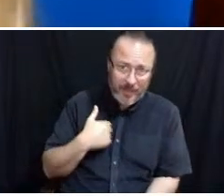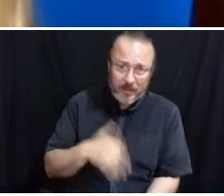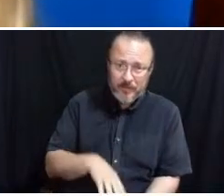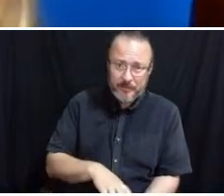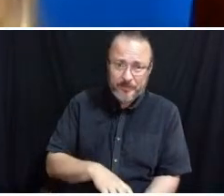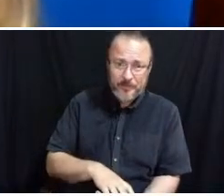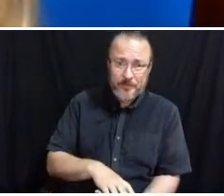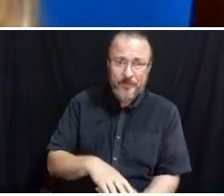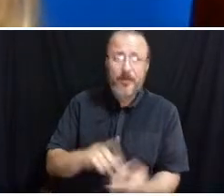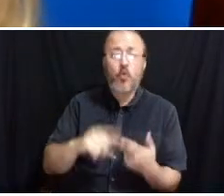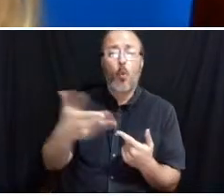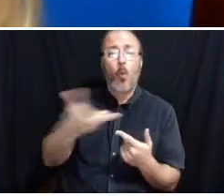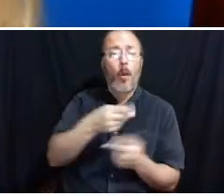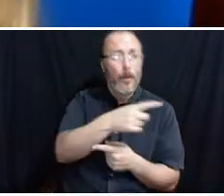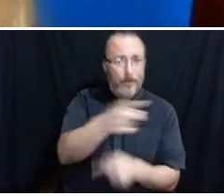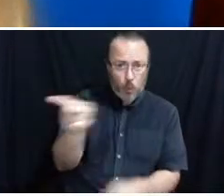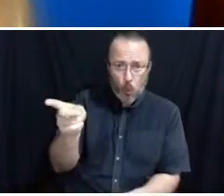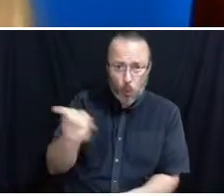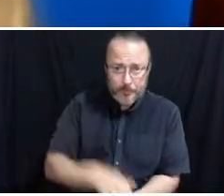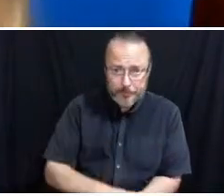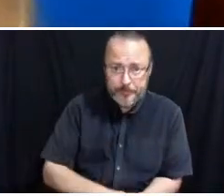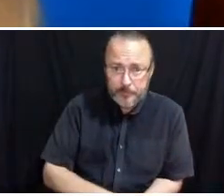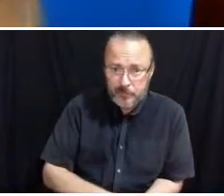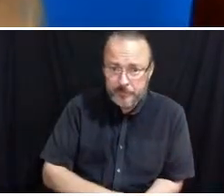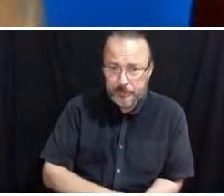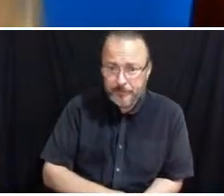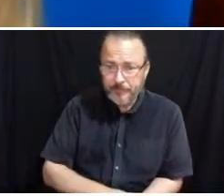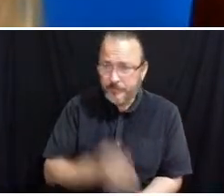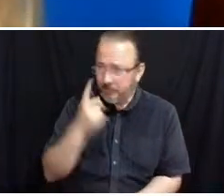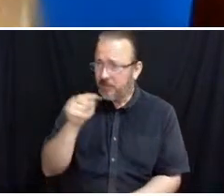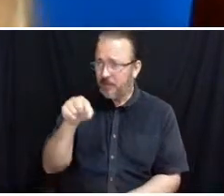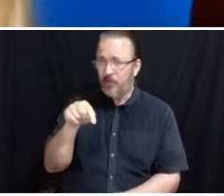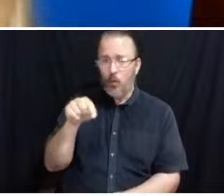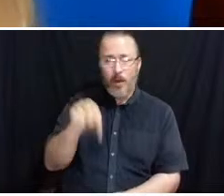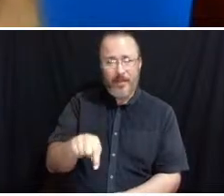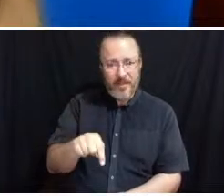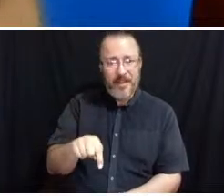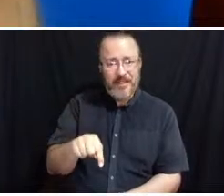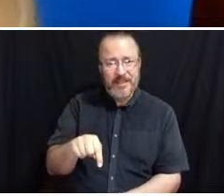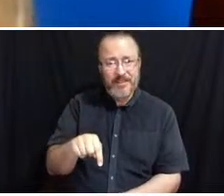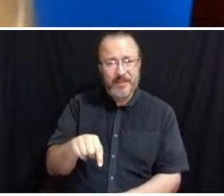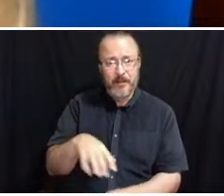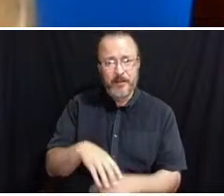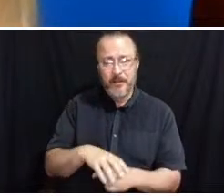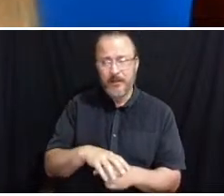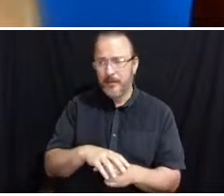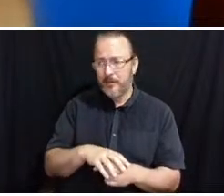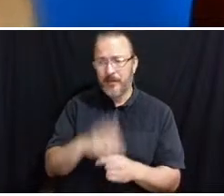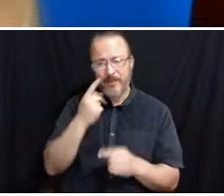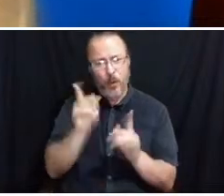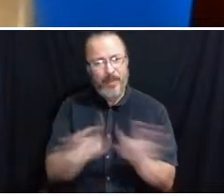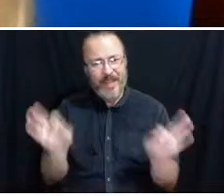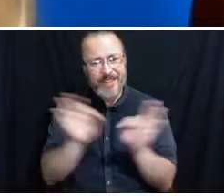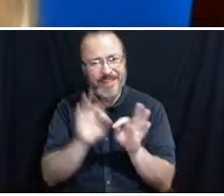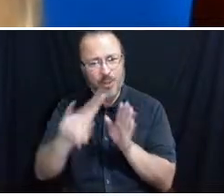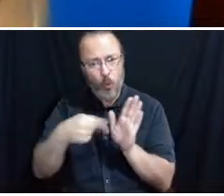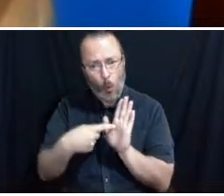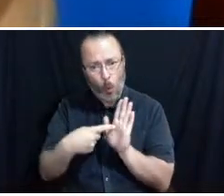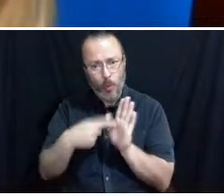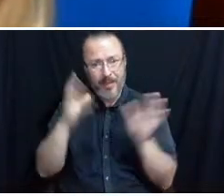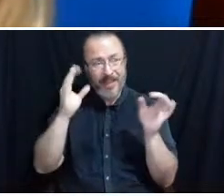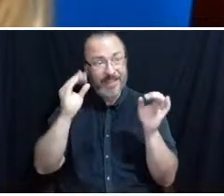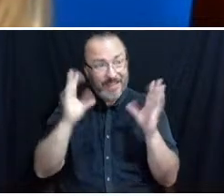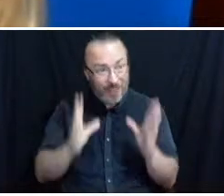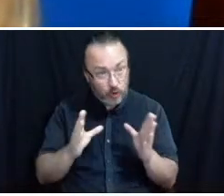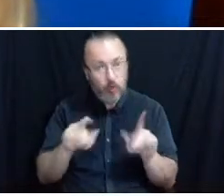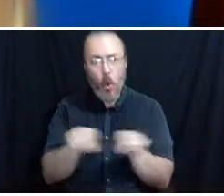souhaiter la bienvenue aujourd'hui à cette réflexion conjointe, cette discussion sur le rôle essentiel des enseignants et